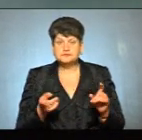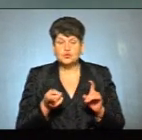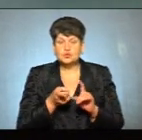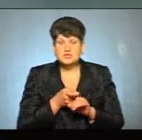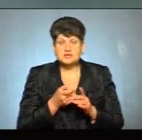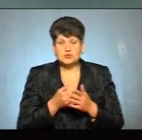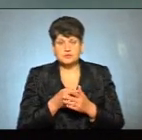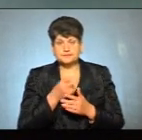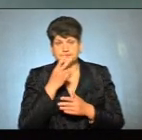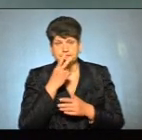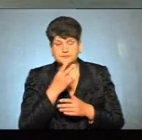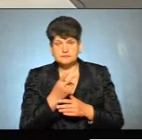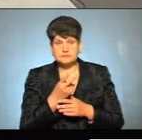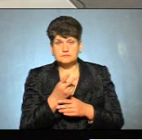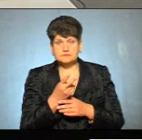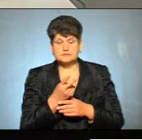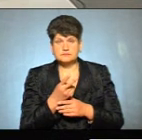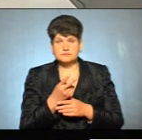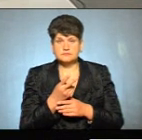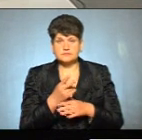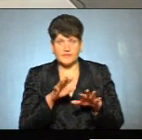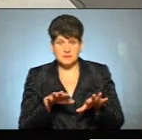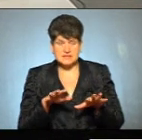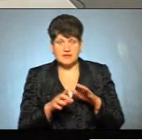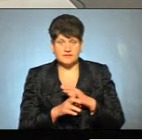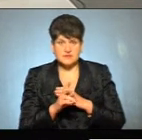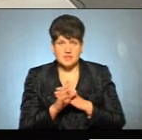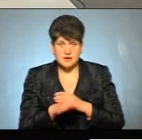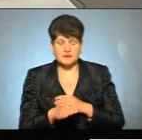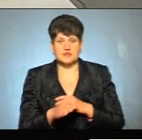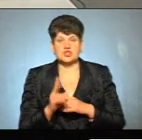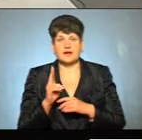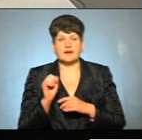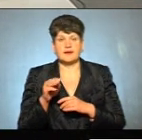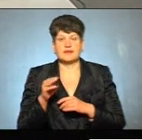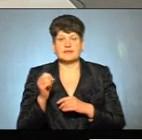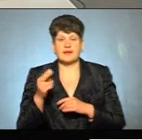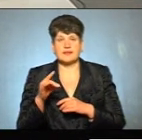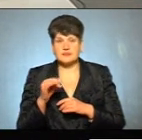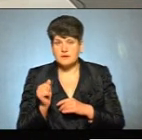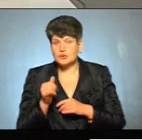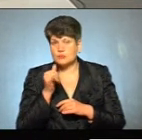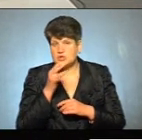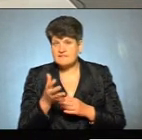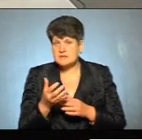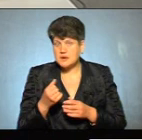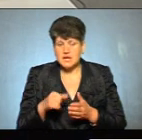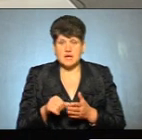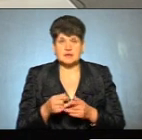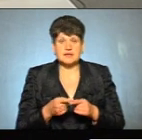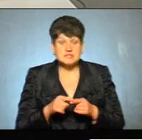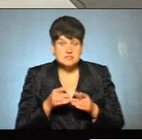до трансляції з місцевого храму чи з кафедрального собору через неможливість прийняти цей сигнал,